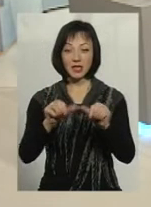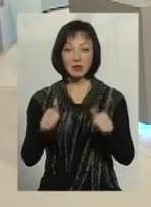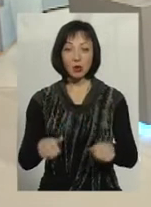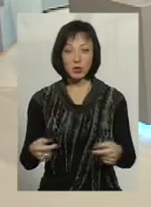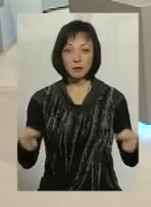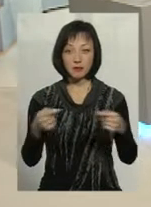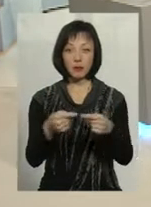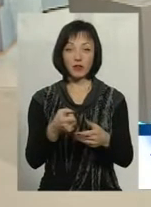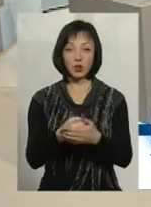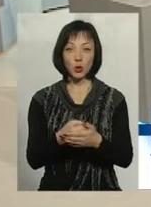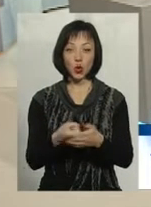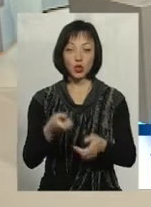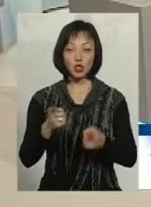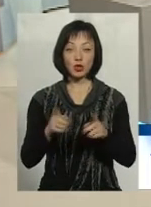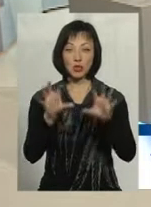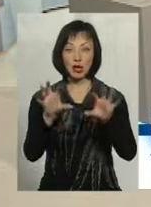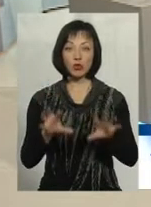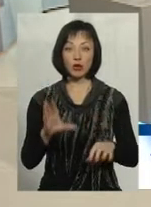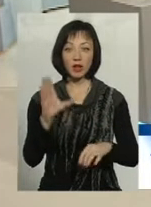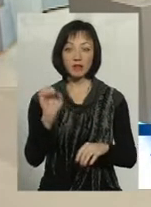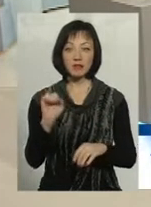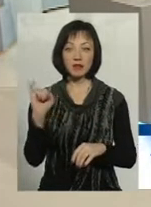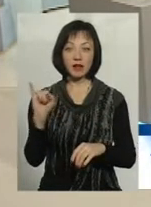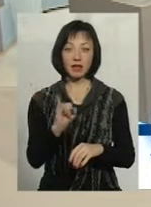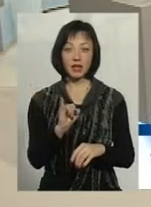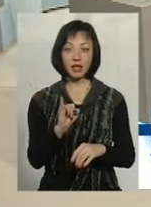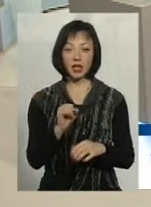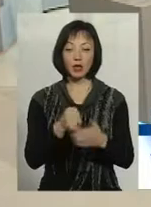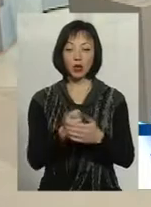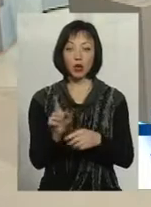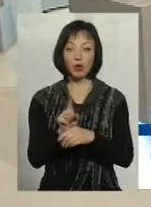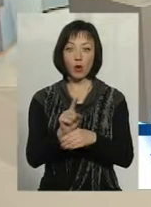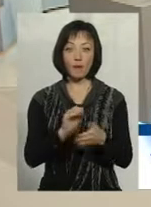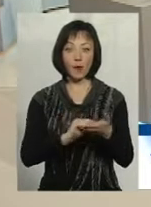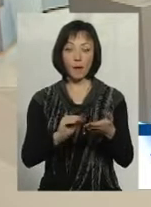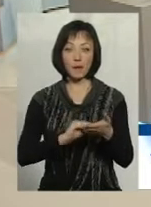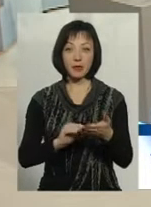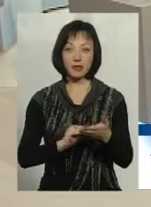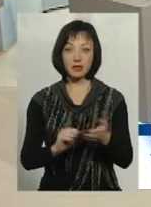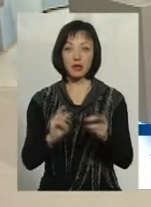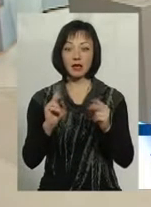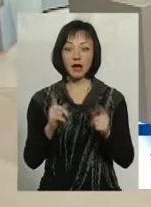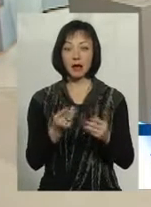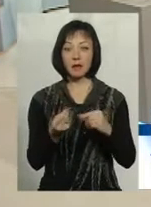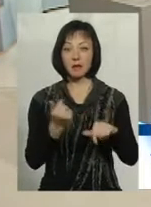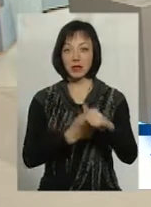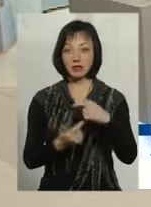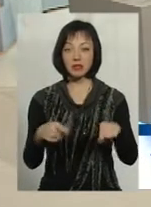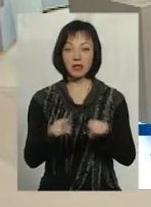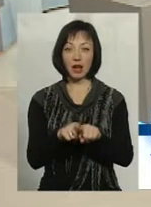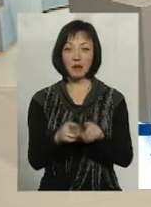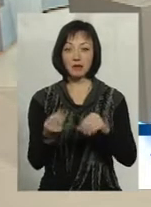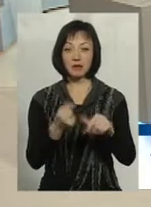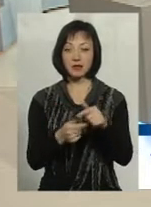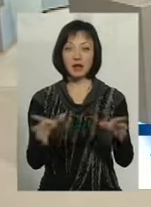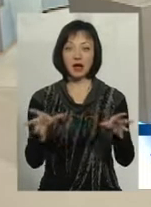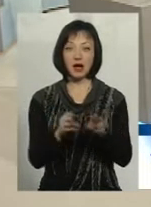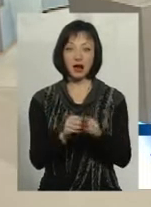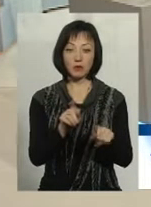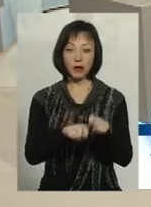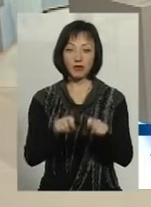і просто беруться наймані працівники, і перевіряючі органи сьогодні йдуть на ті підприємства, котрі легально